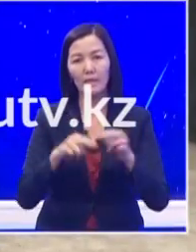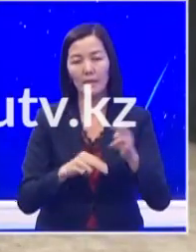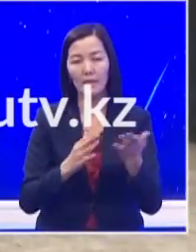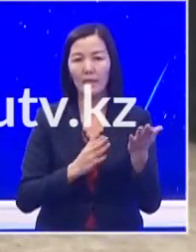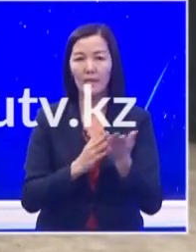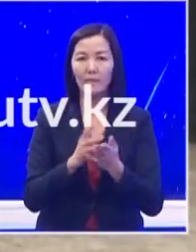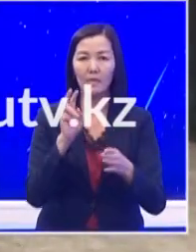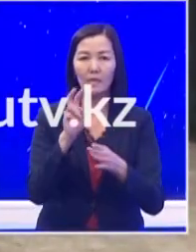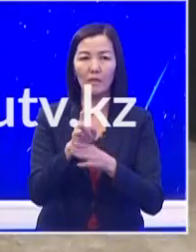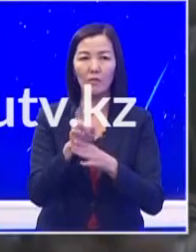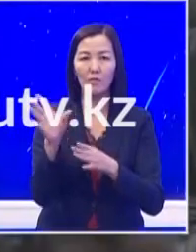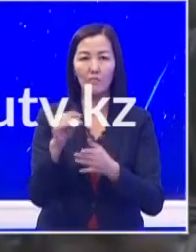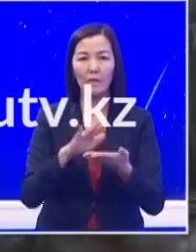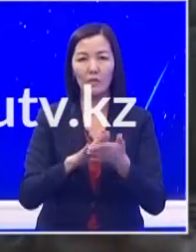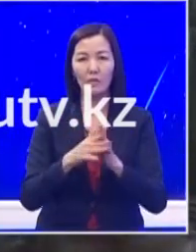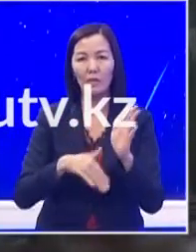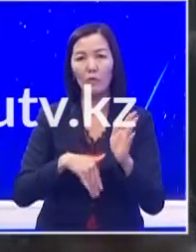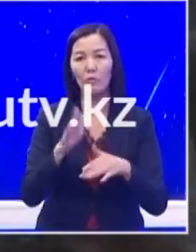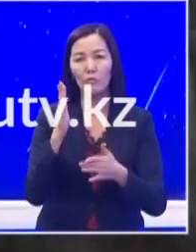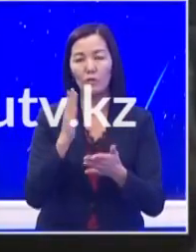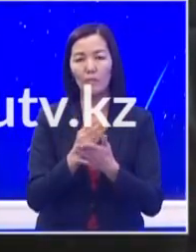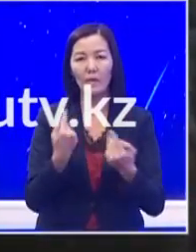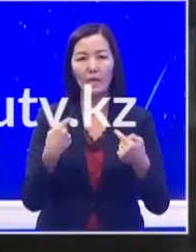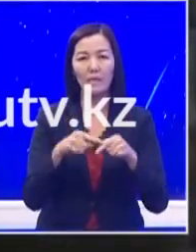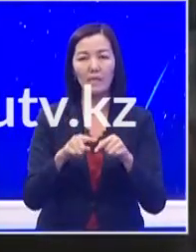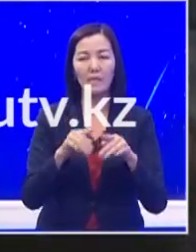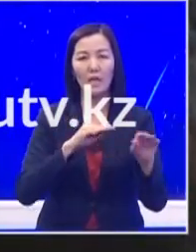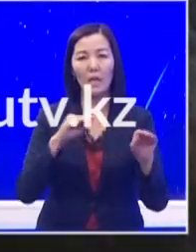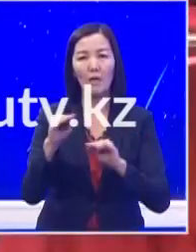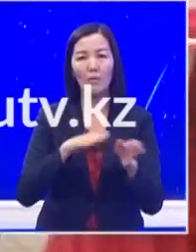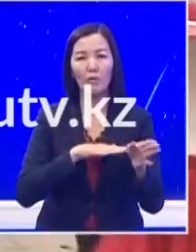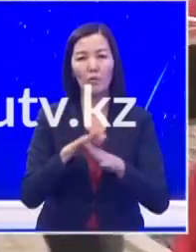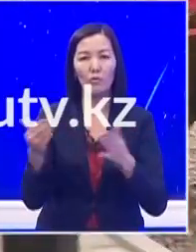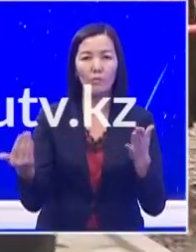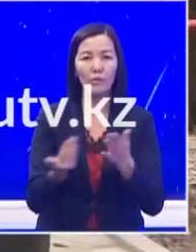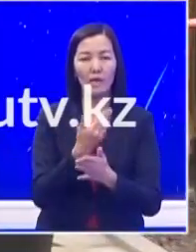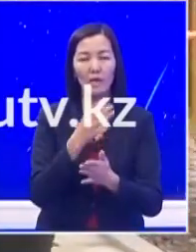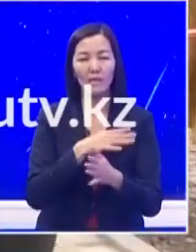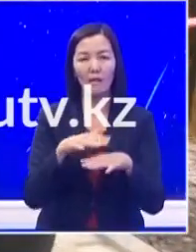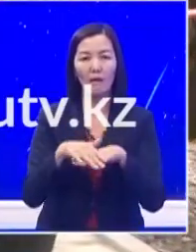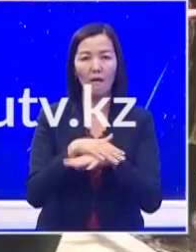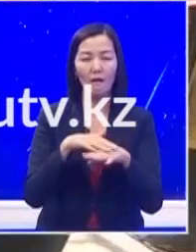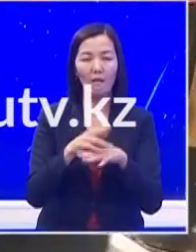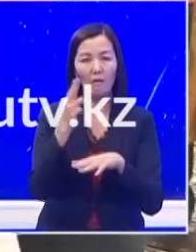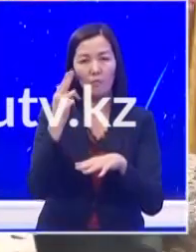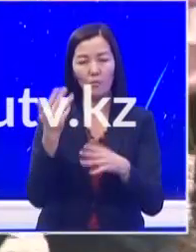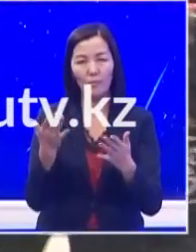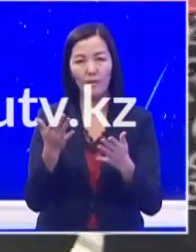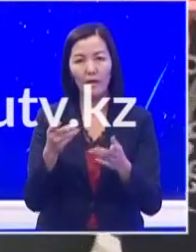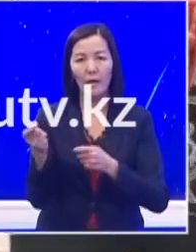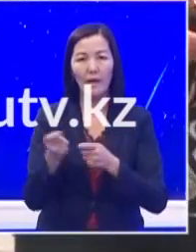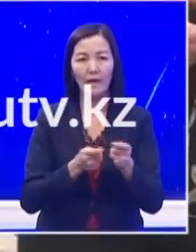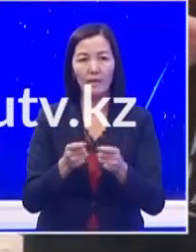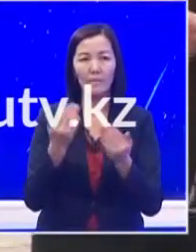мен келушілер үшін барлық жағдай жасалған, материалдық техникалық база толығымен жаңартылды. Ал халыққа ыңғайлы болу үшін әкімдік